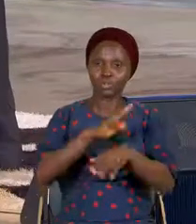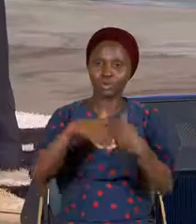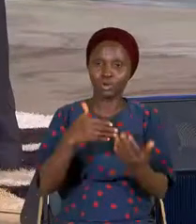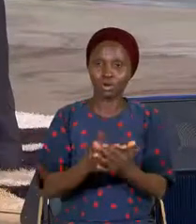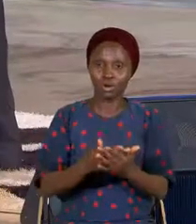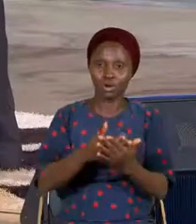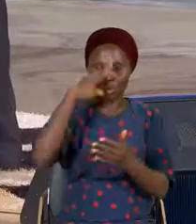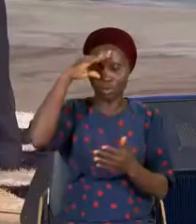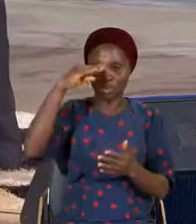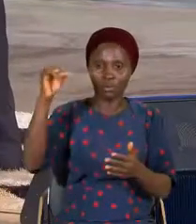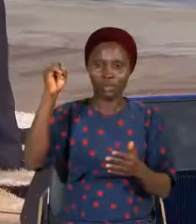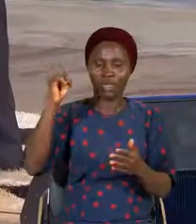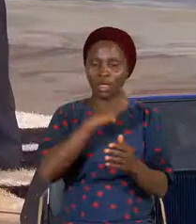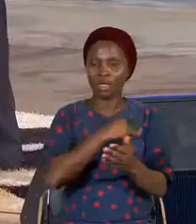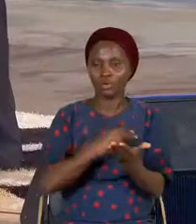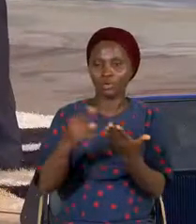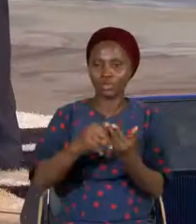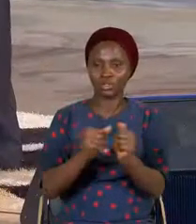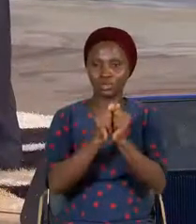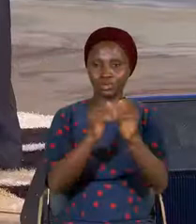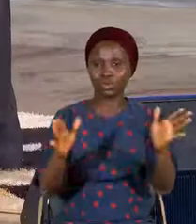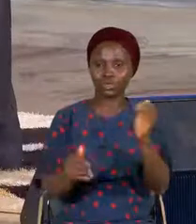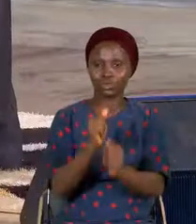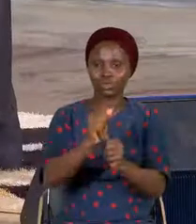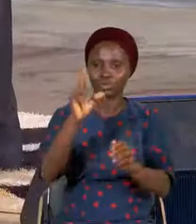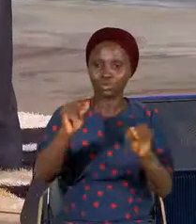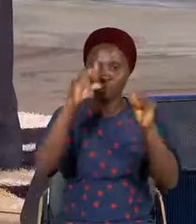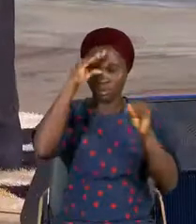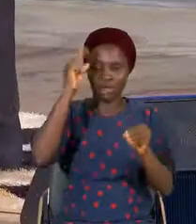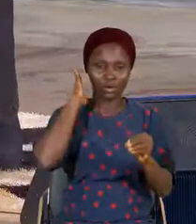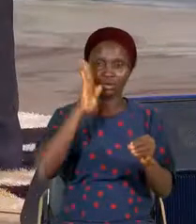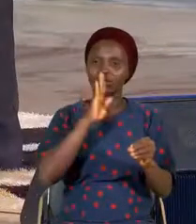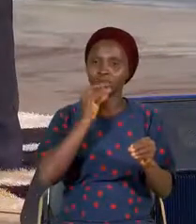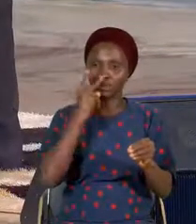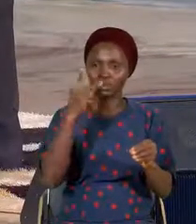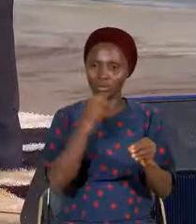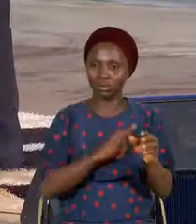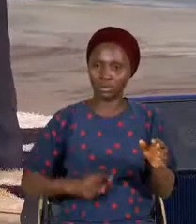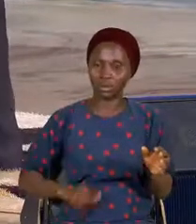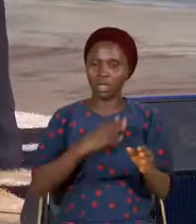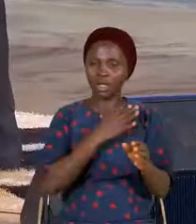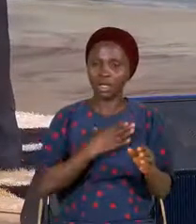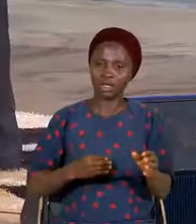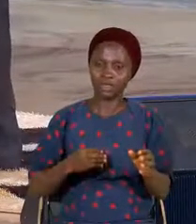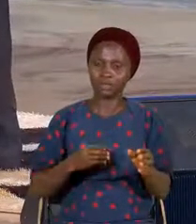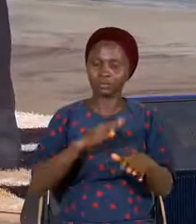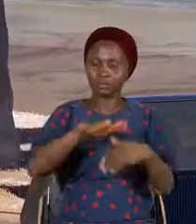les hommes et la sanctification, la sainteté sans laquelle personne ne verra le Seigneur. Et toutes ces choses ont été promises